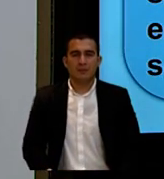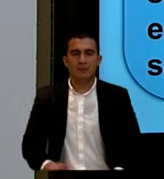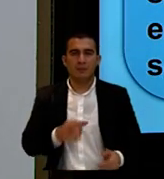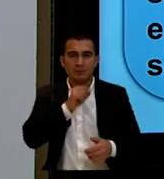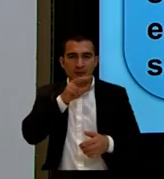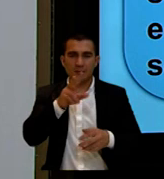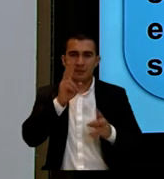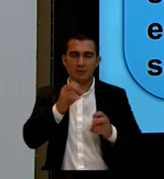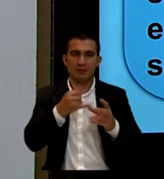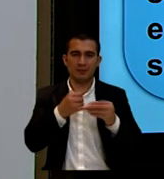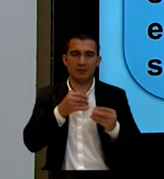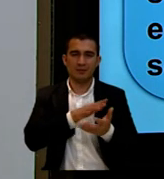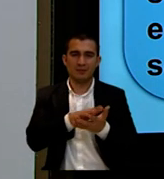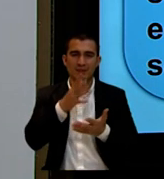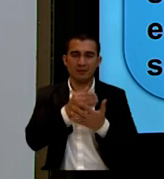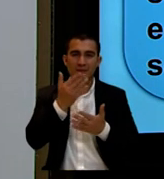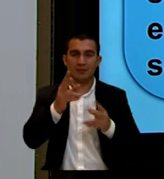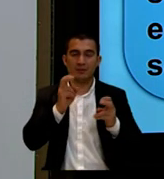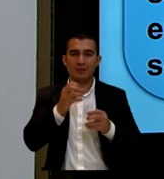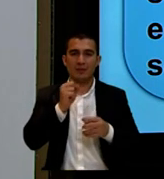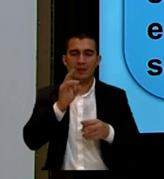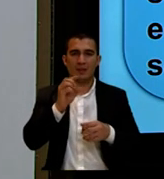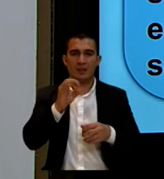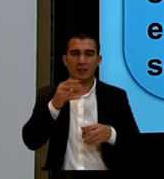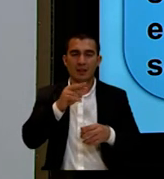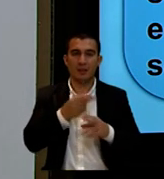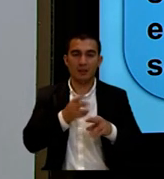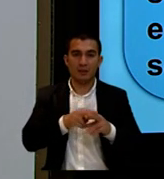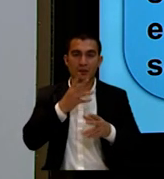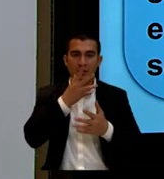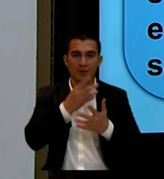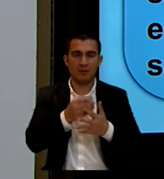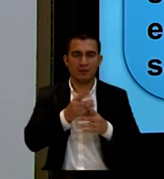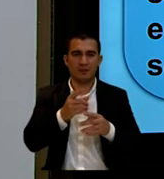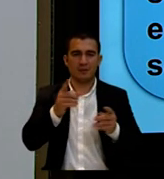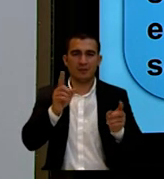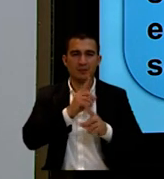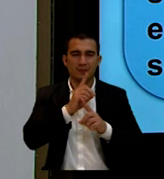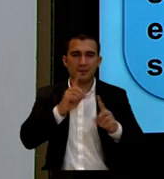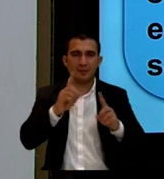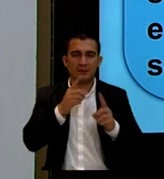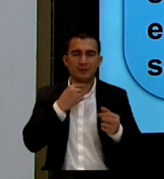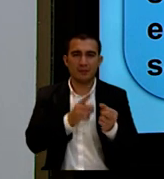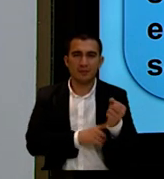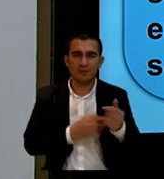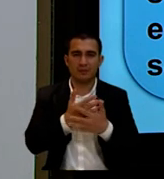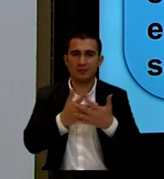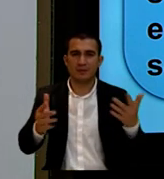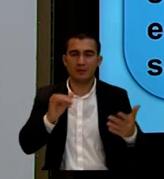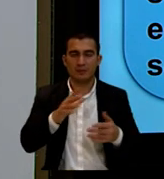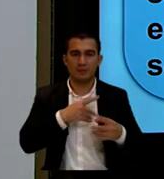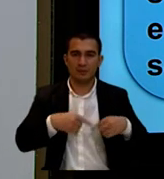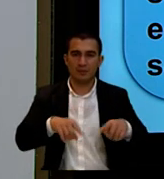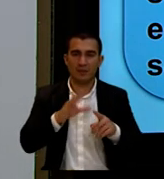Sudralib yuruvchilarning arteriya qon tomirlarida aralash, ya'ni venos va arterial qon bo'lganligi